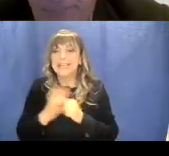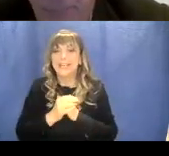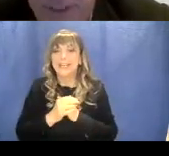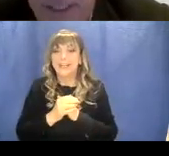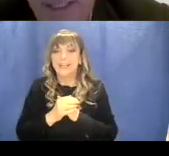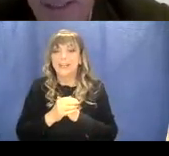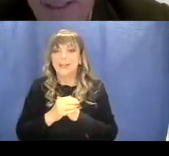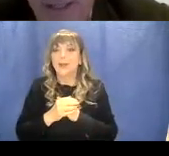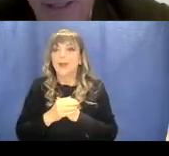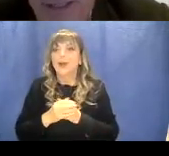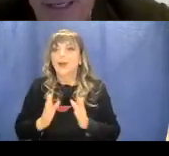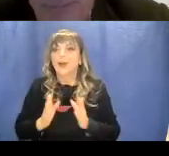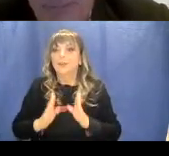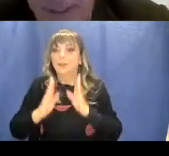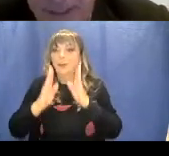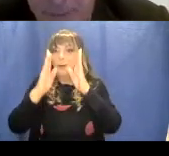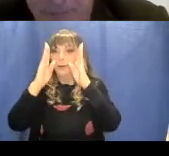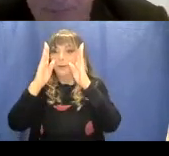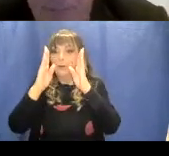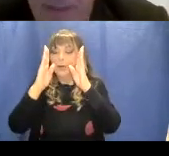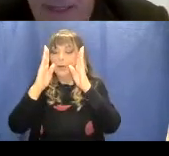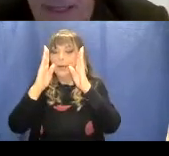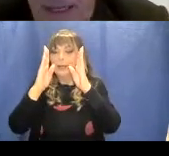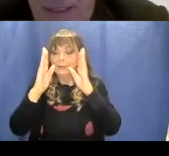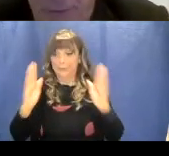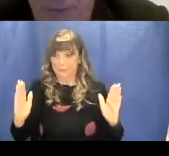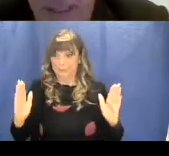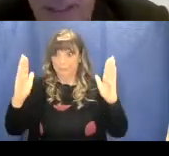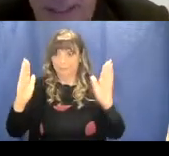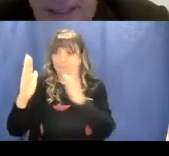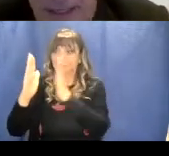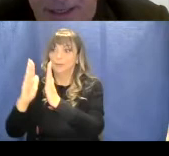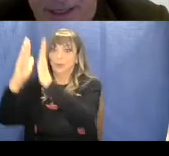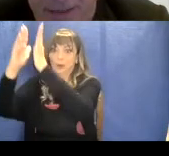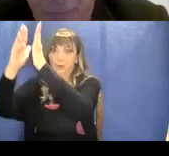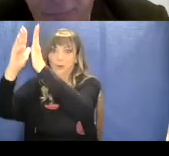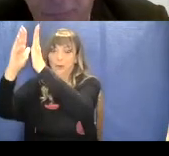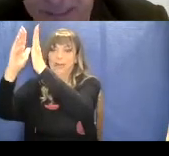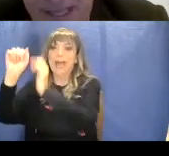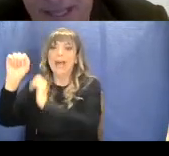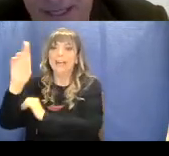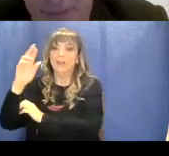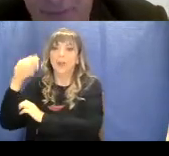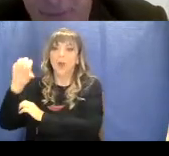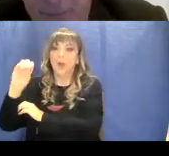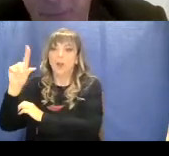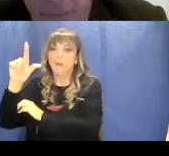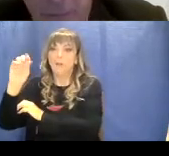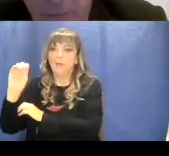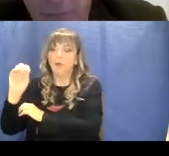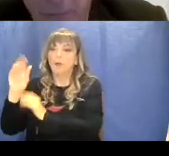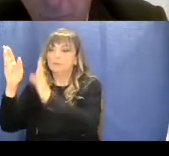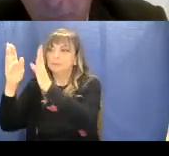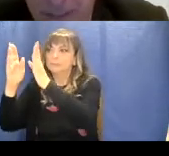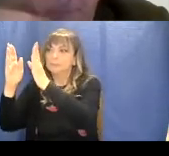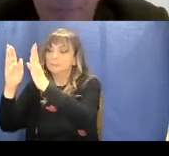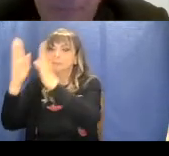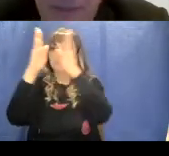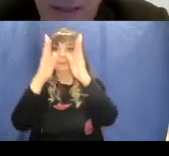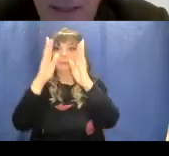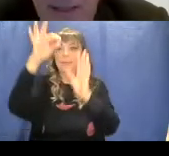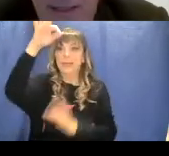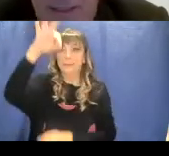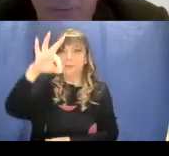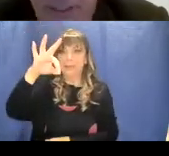arnolfo fosse esattamente nel mezzo e naturalmente la struttura estetica verrebbe molto più brutta